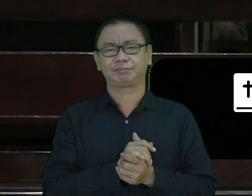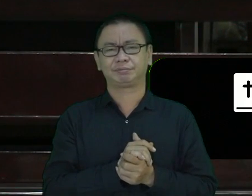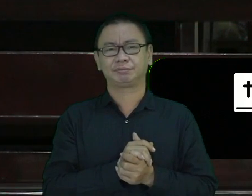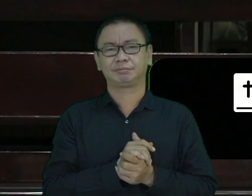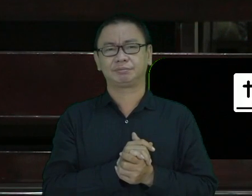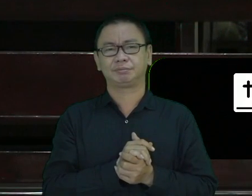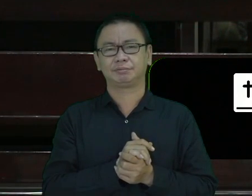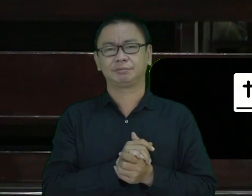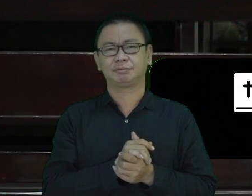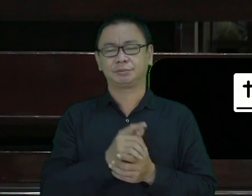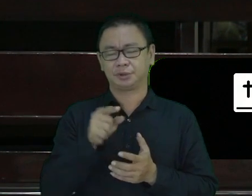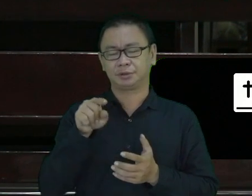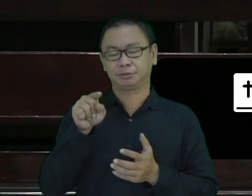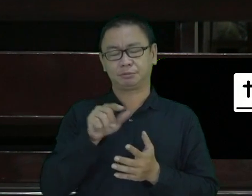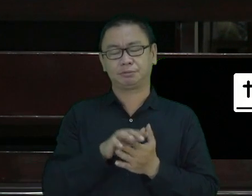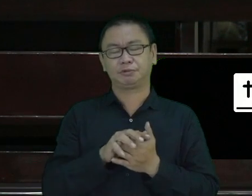Beginilah firman Tuhan.